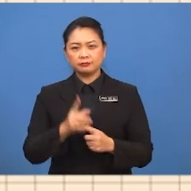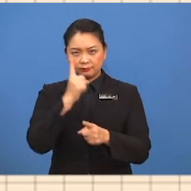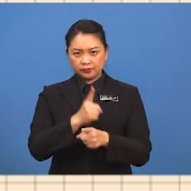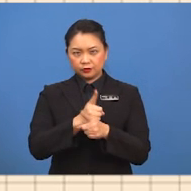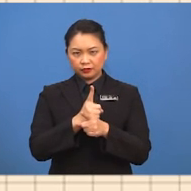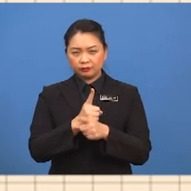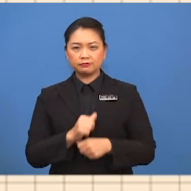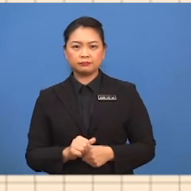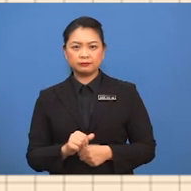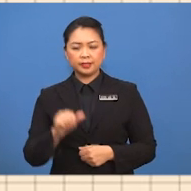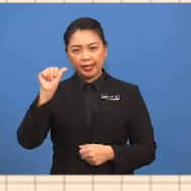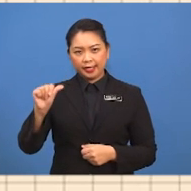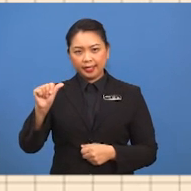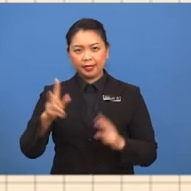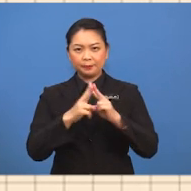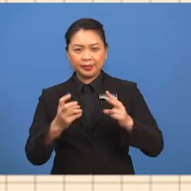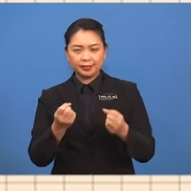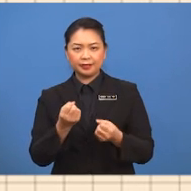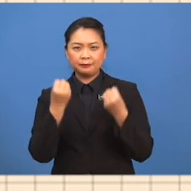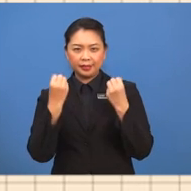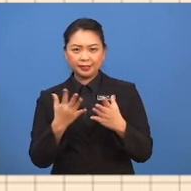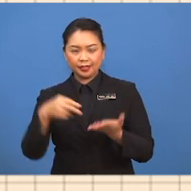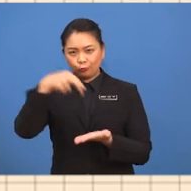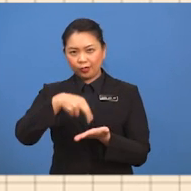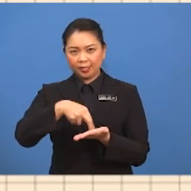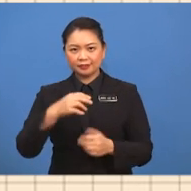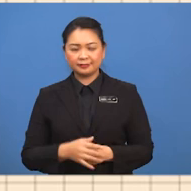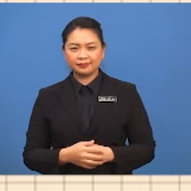Betul, huruf A yang paling banyak berulang.